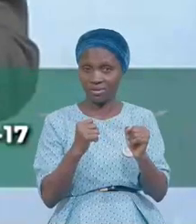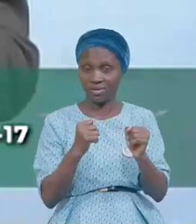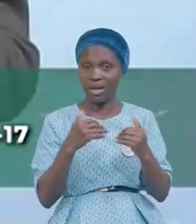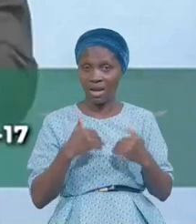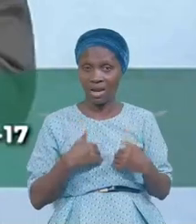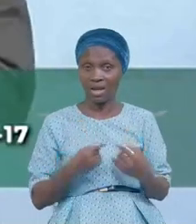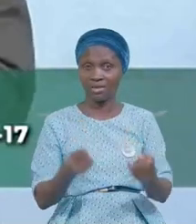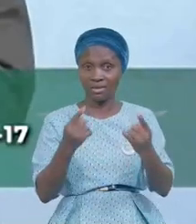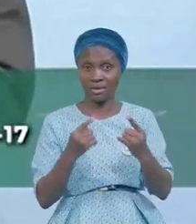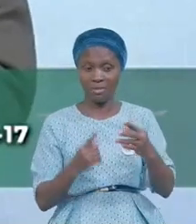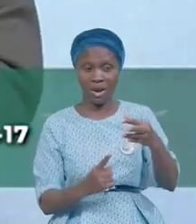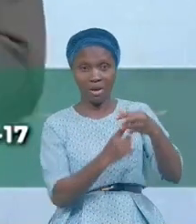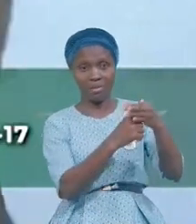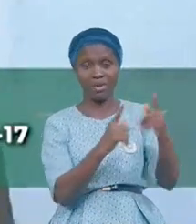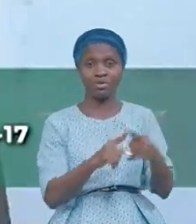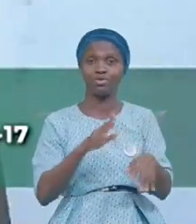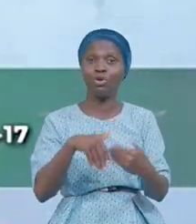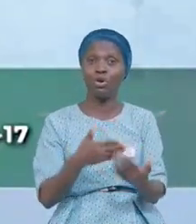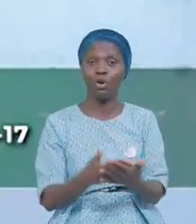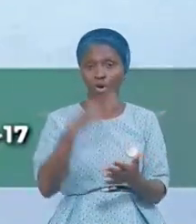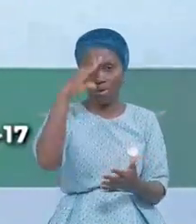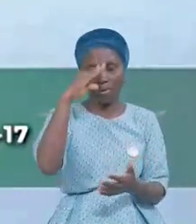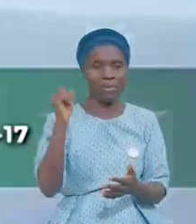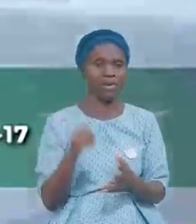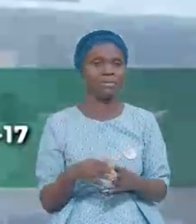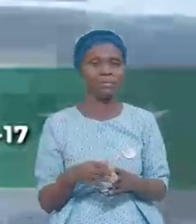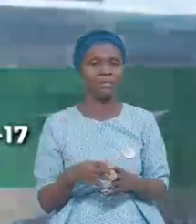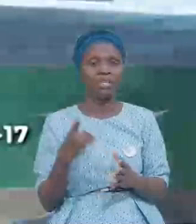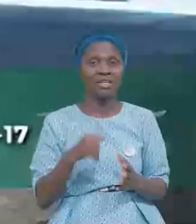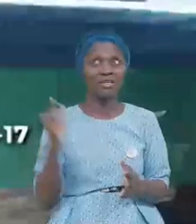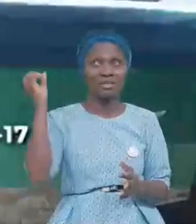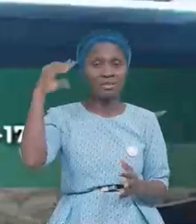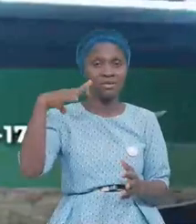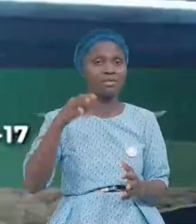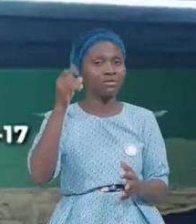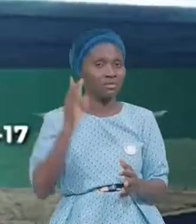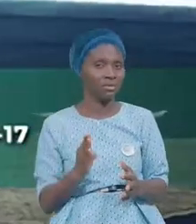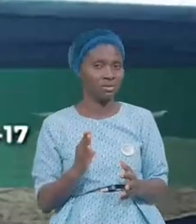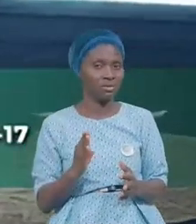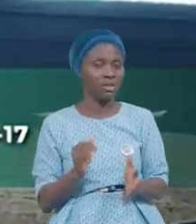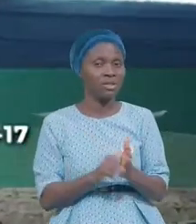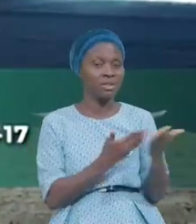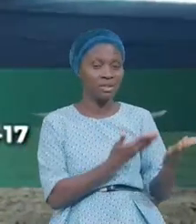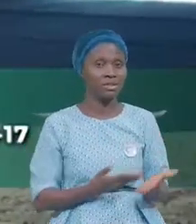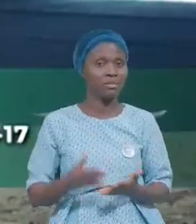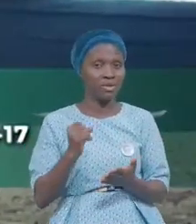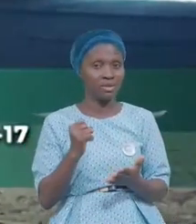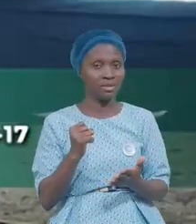car la grâce de Dieu, source de salut, pour tous les hommes, a été manifestée. La grâce de Dieu, source de salut,